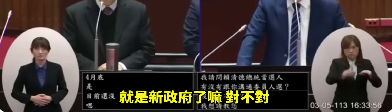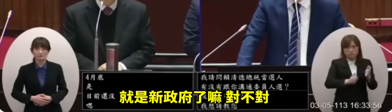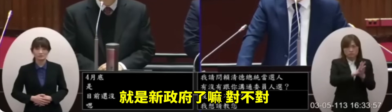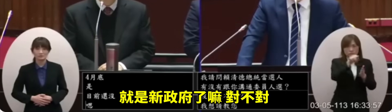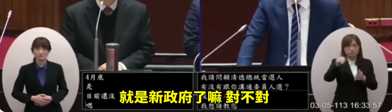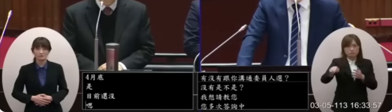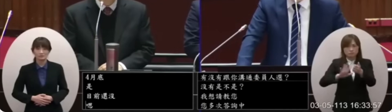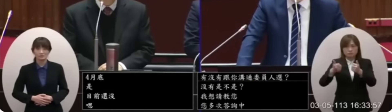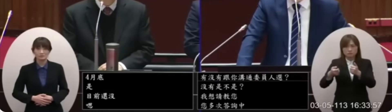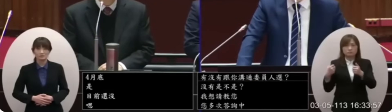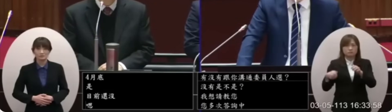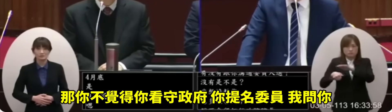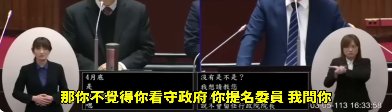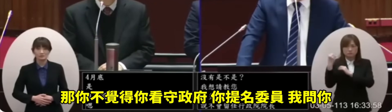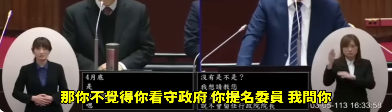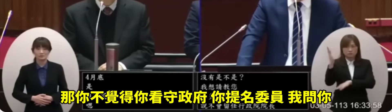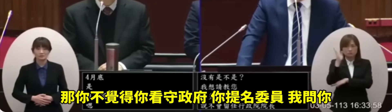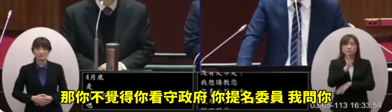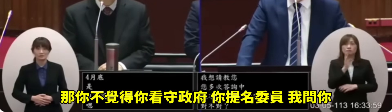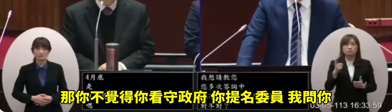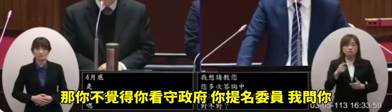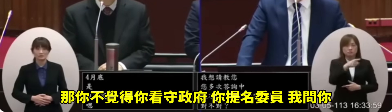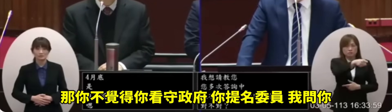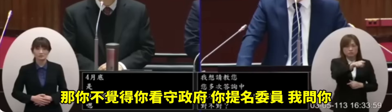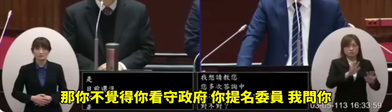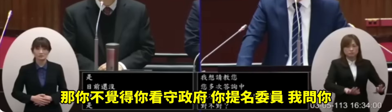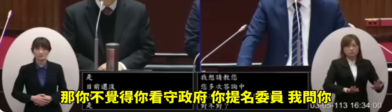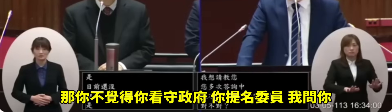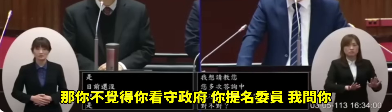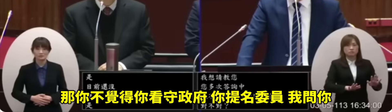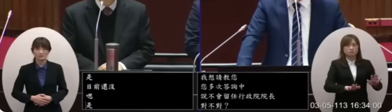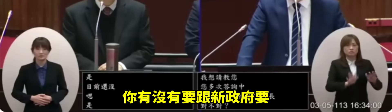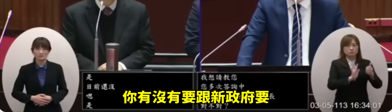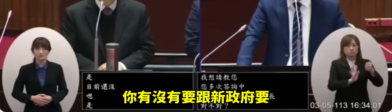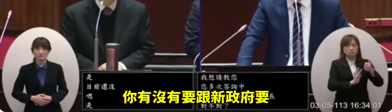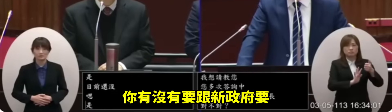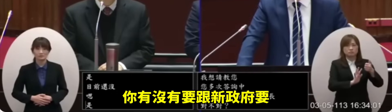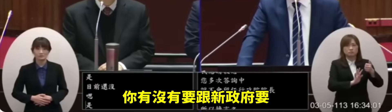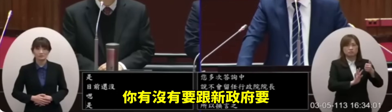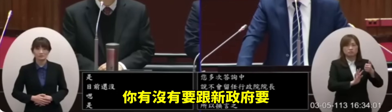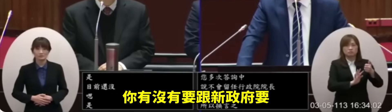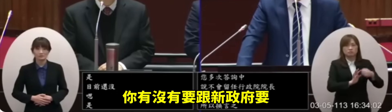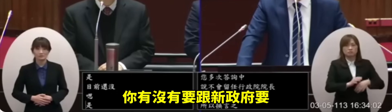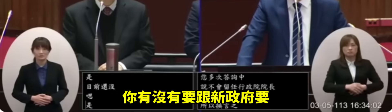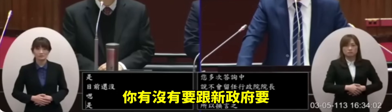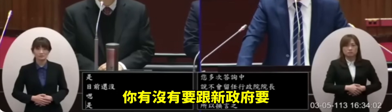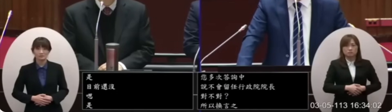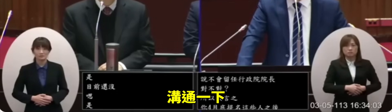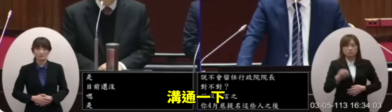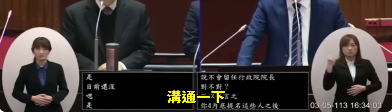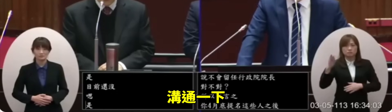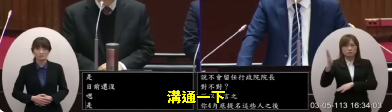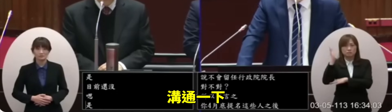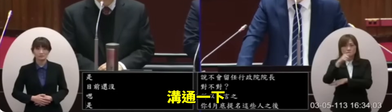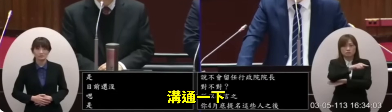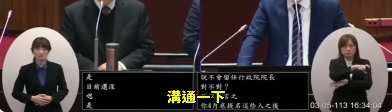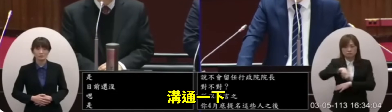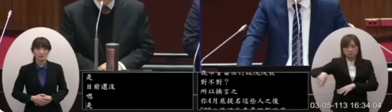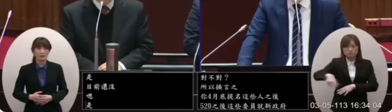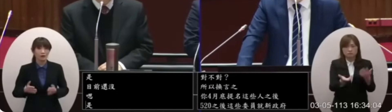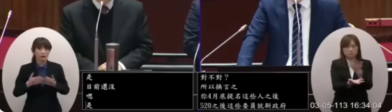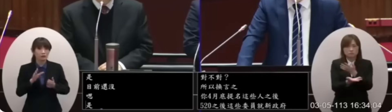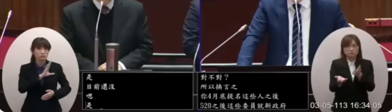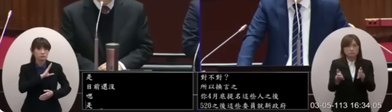府了嘛，对不对？那你不觉得你看守政府，你提名委员，我问你，你有没有要跟新政府要沟通一下？ 当然要